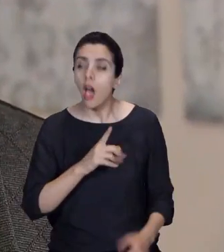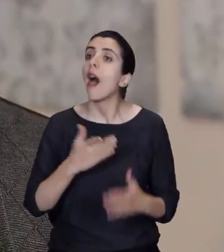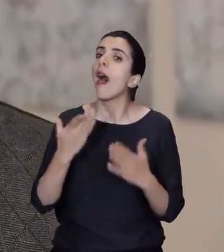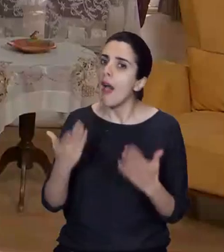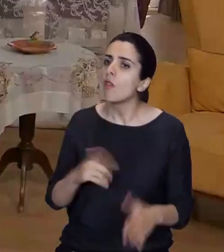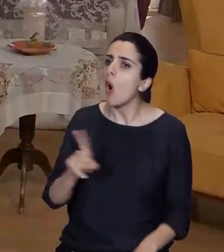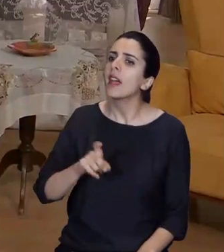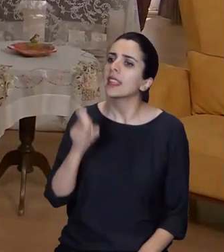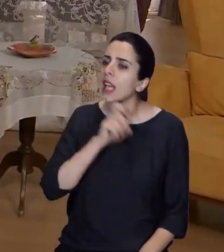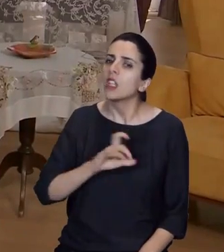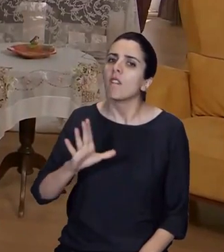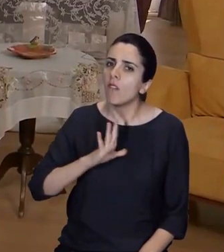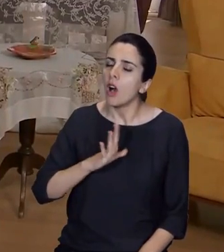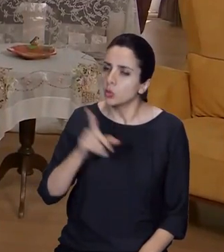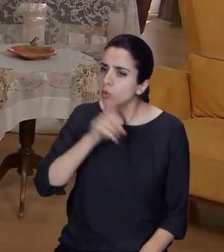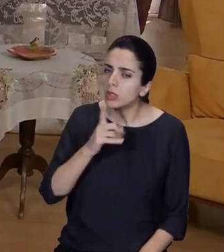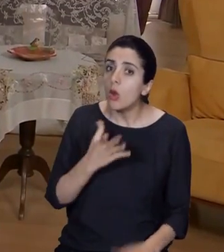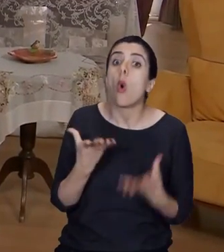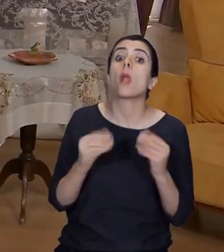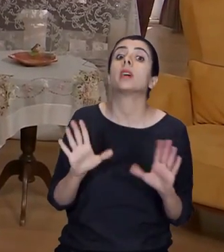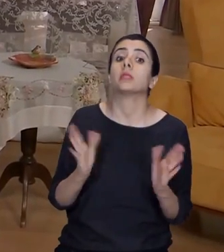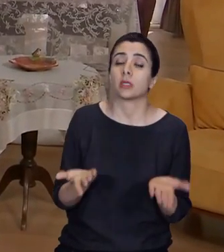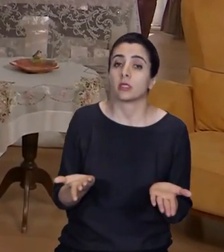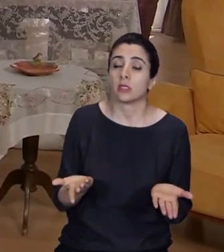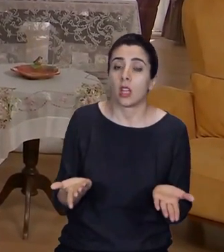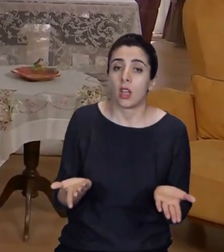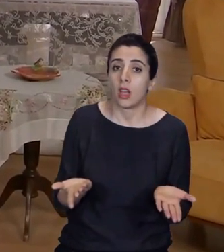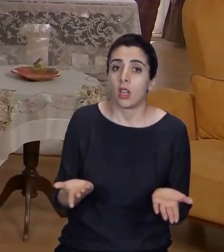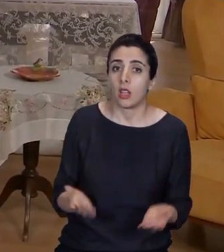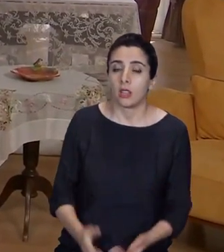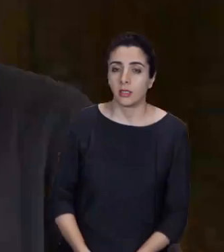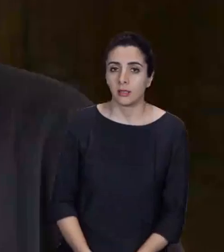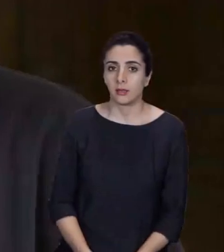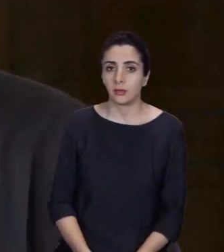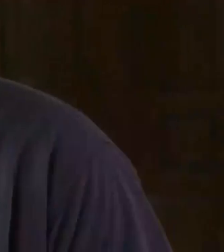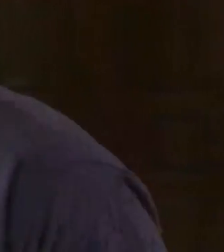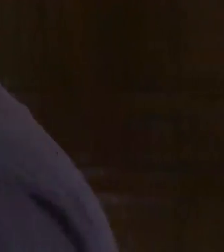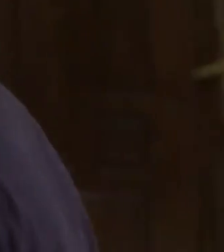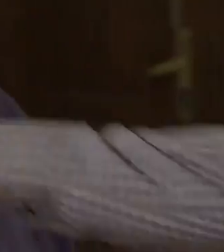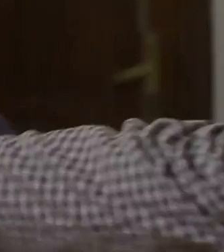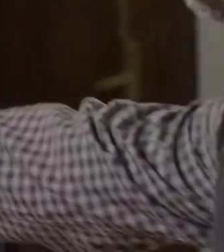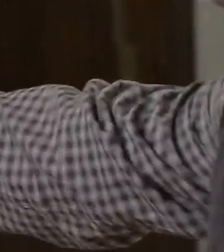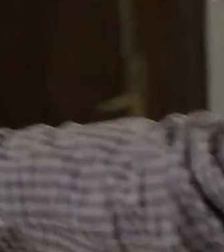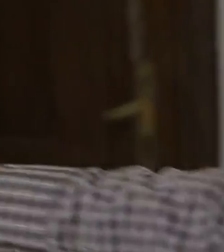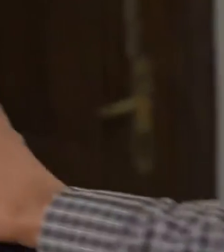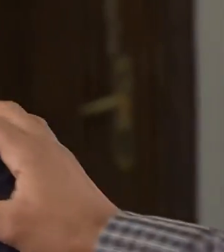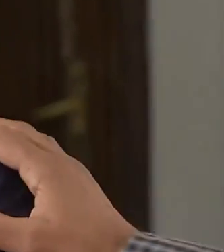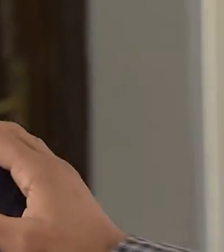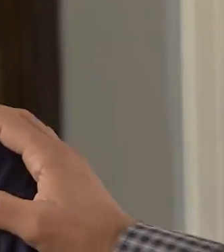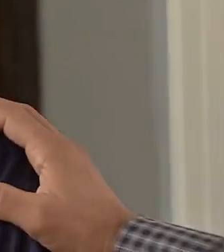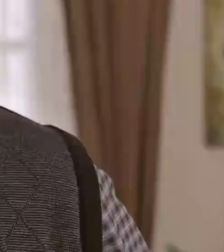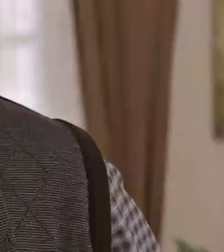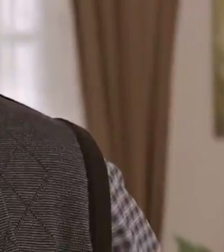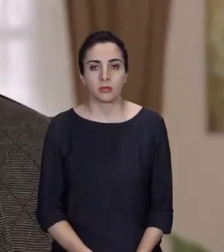Evet anne, 10 yanlışım var diye. Olamaz mı? Kalktı gidiyor. Sevim peşinden gidecekti. Salim